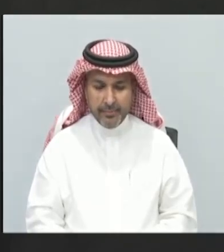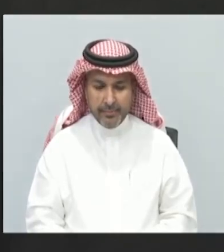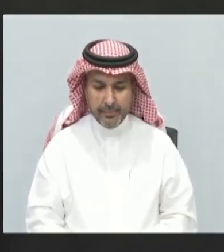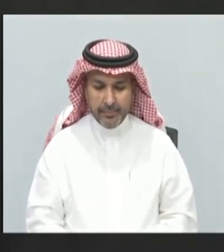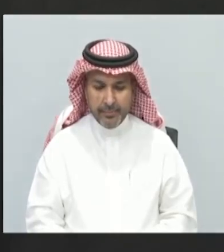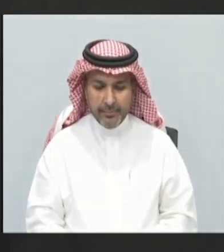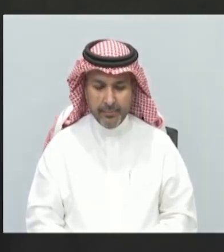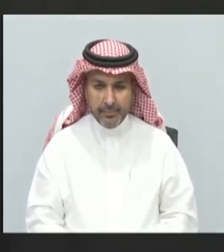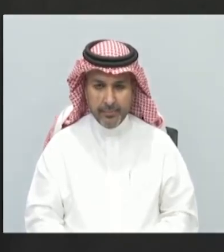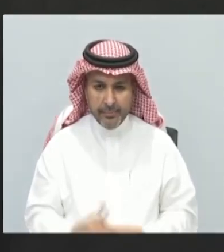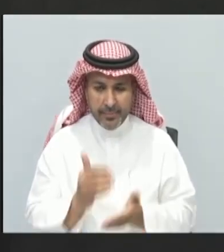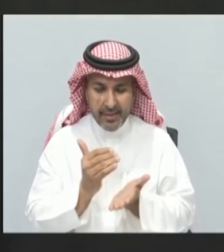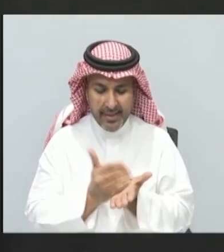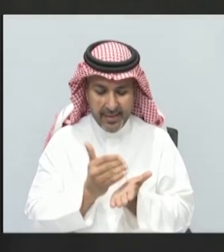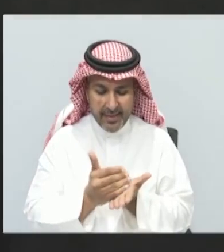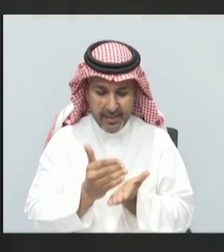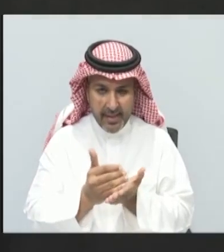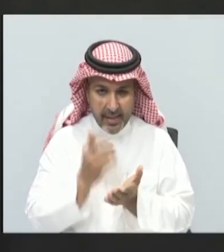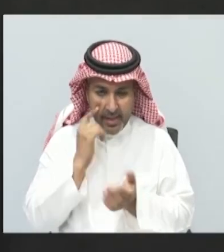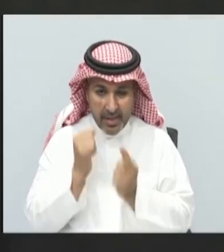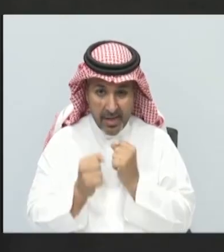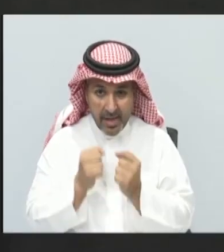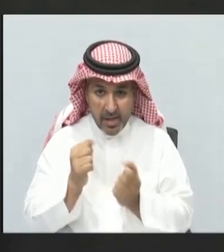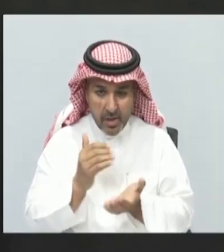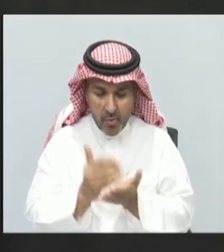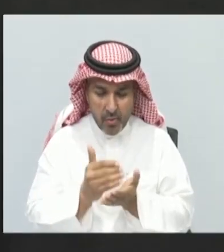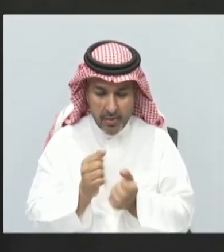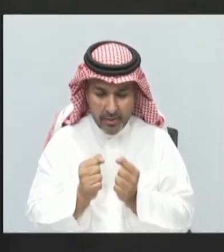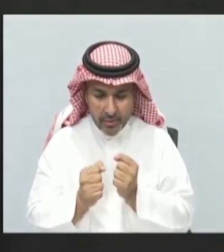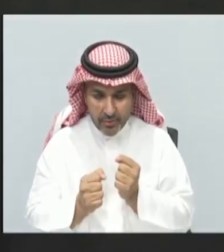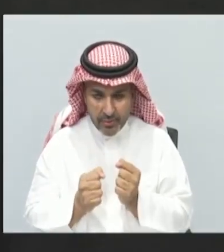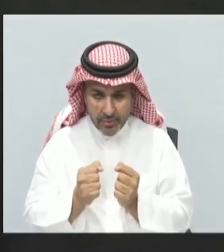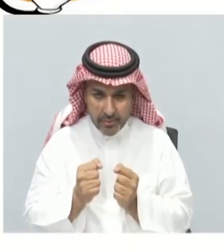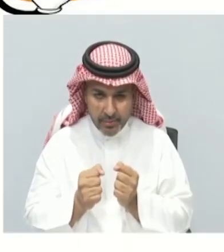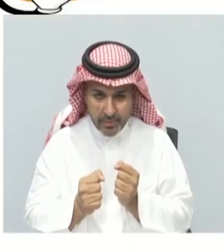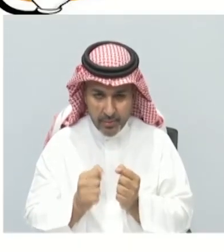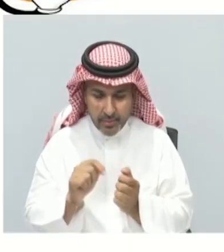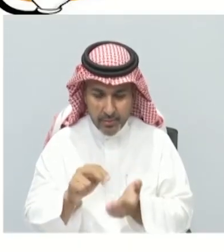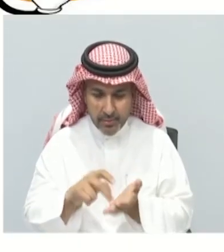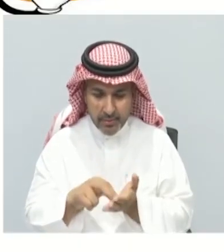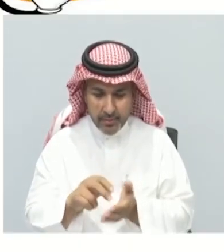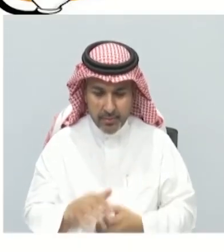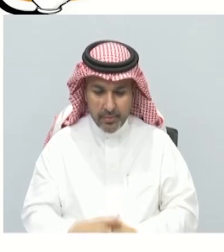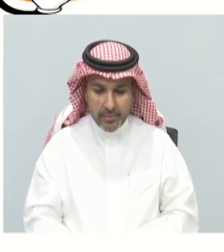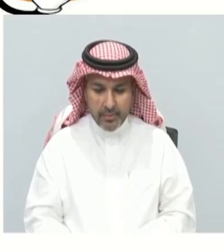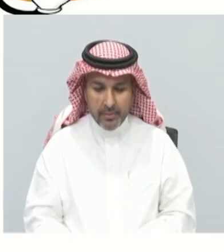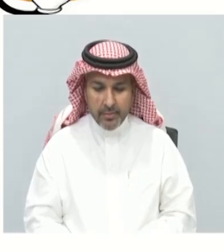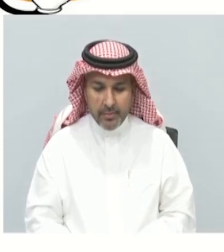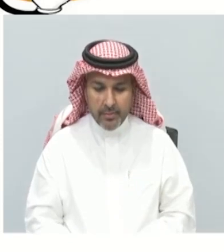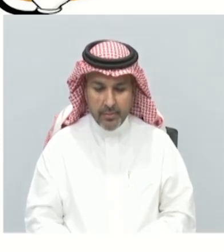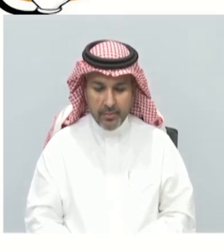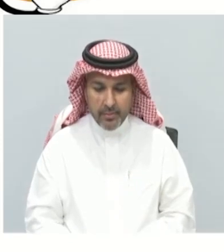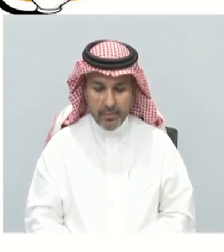كبيره قلت قلت قلت المسافه قلت السرعه قلت اذا هذا العداء يريد الوقوف بينما